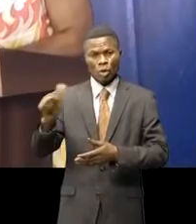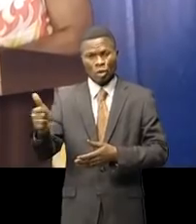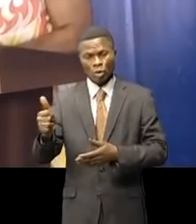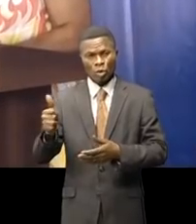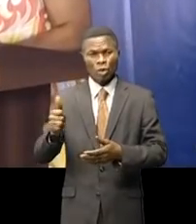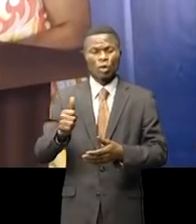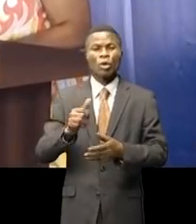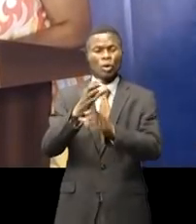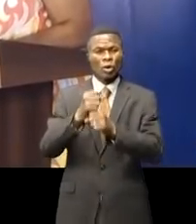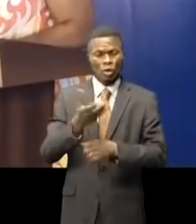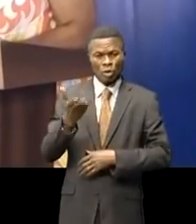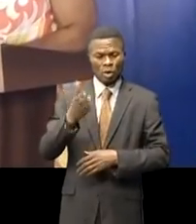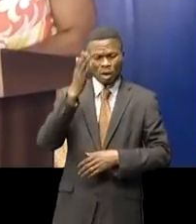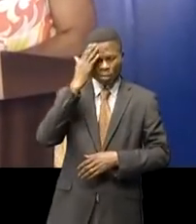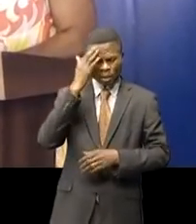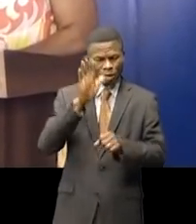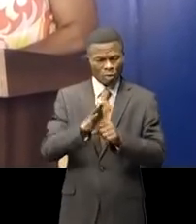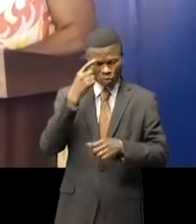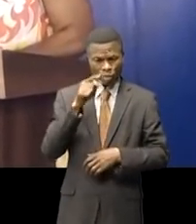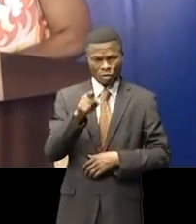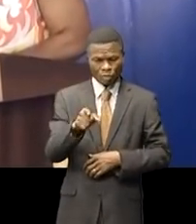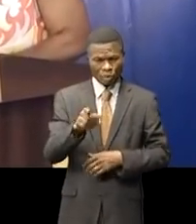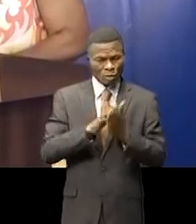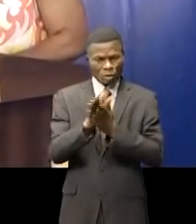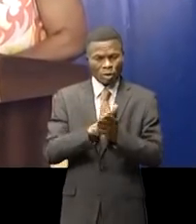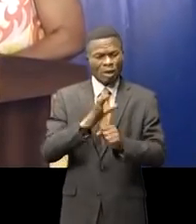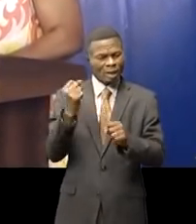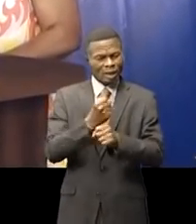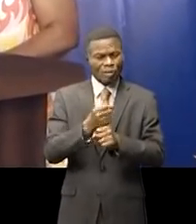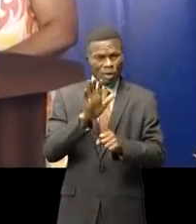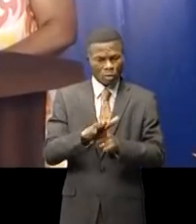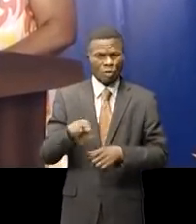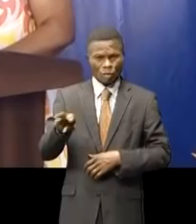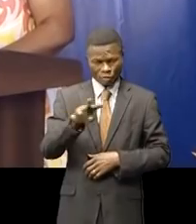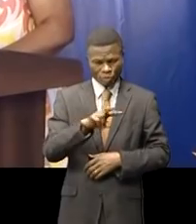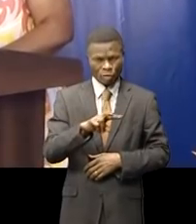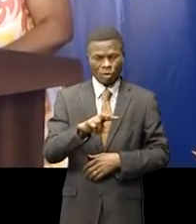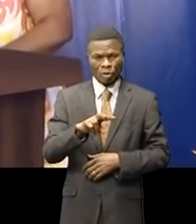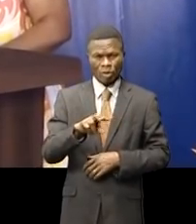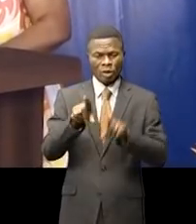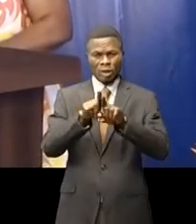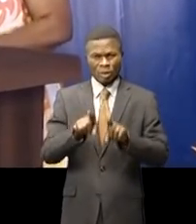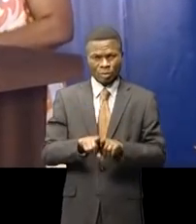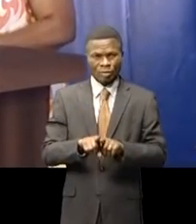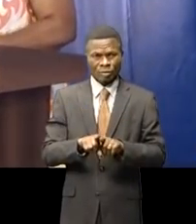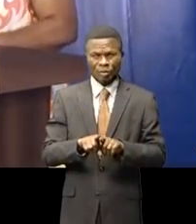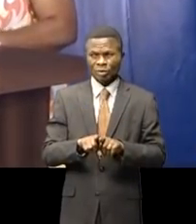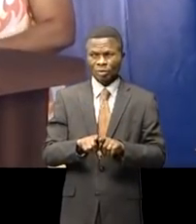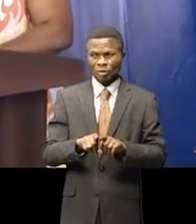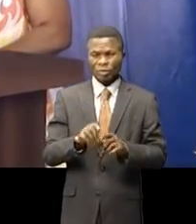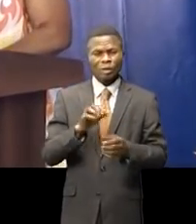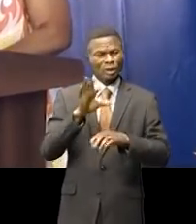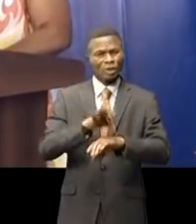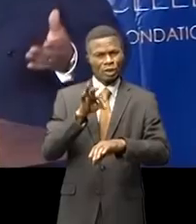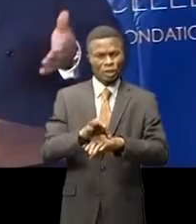donc je compte sur vous et bien travailler et être pour ma conscience de la